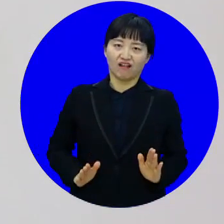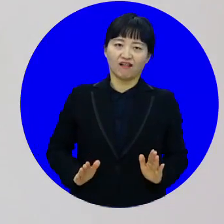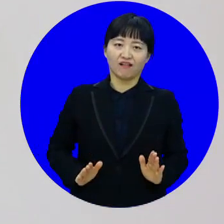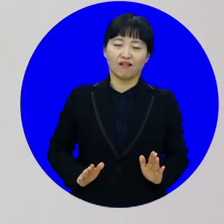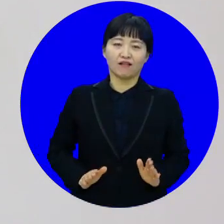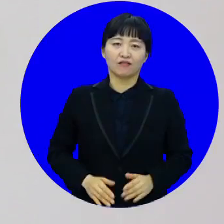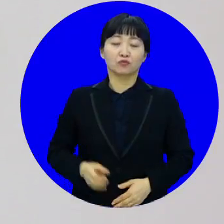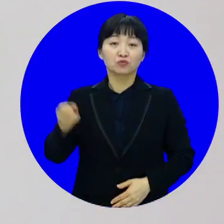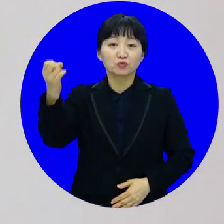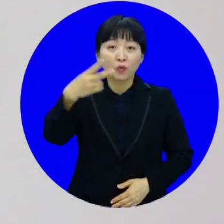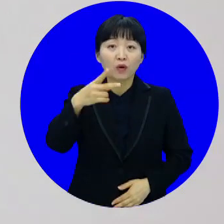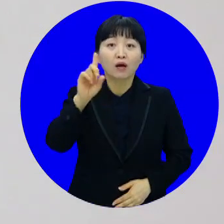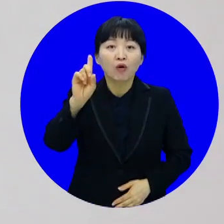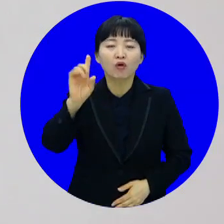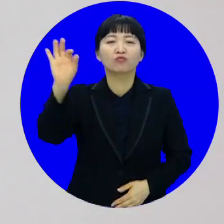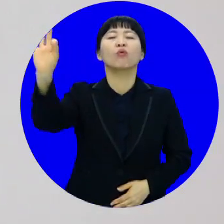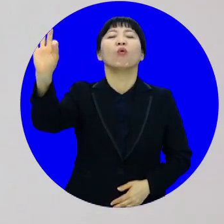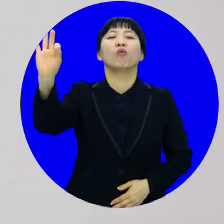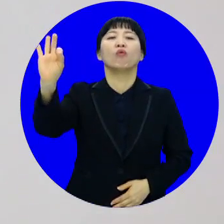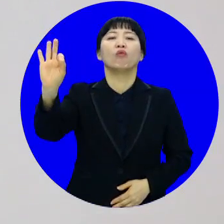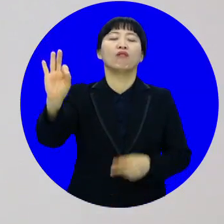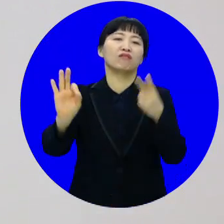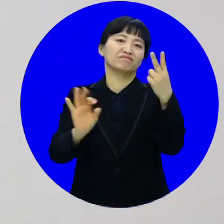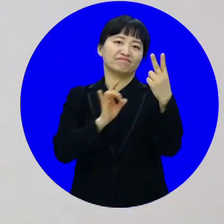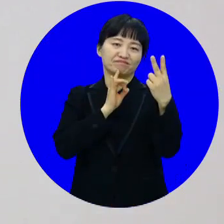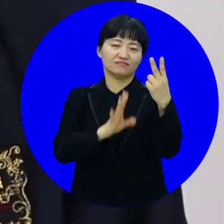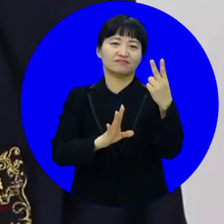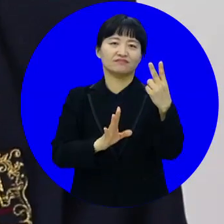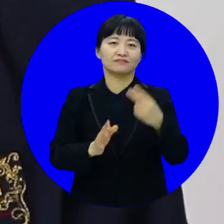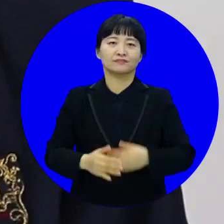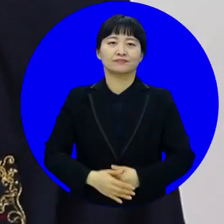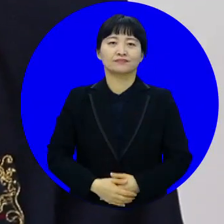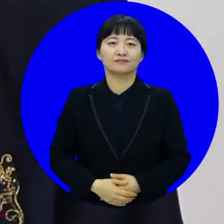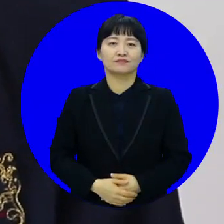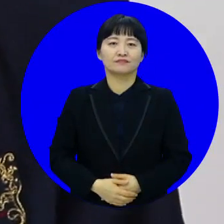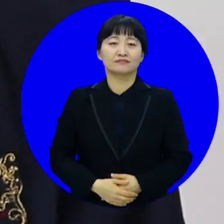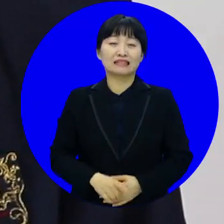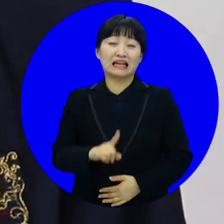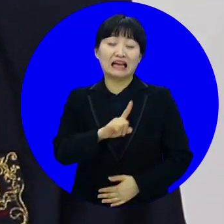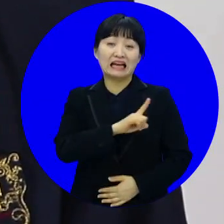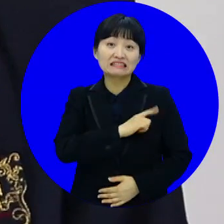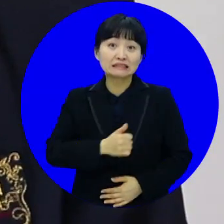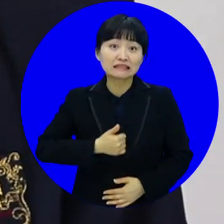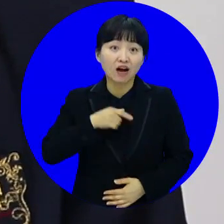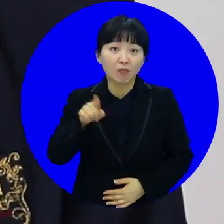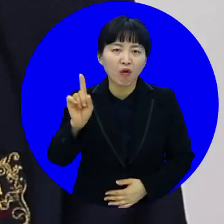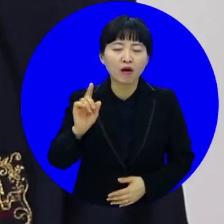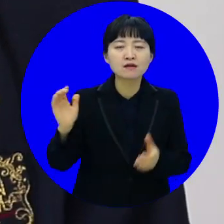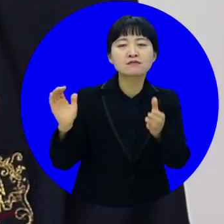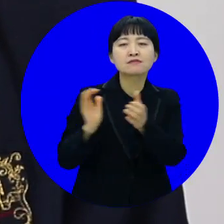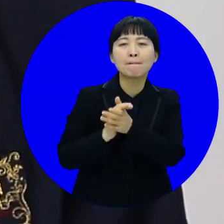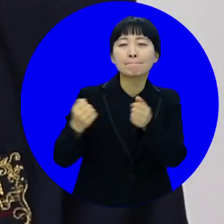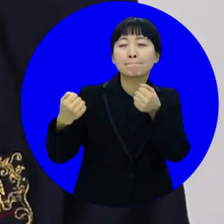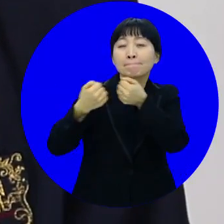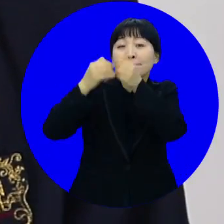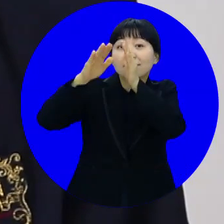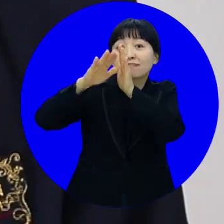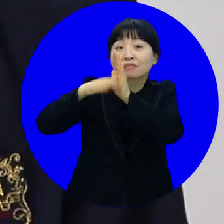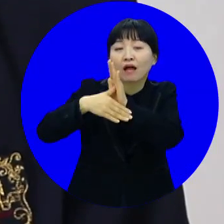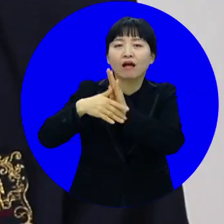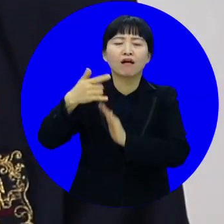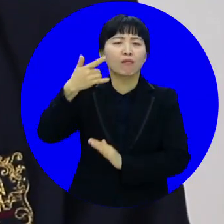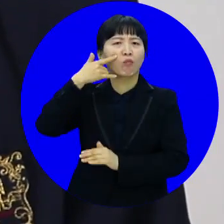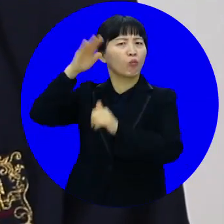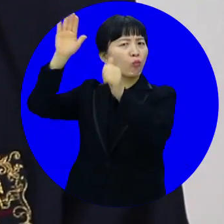거, 그리고 또 하나는 돈. 그것뿐이에요. 가장 짜증나는 게 친구들이랑 싸웠을 때 부모님 모시고 오라